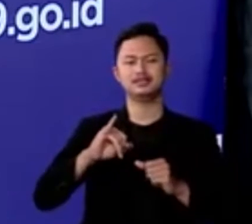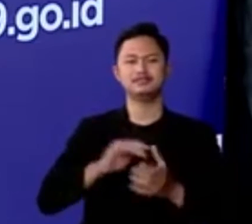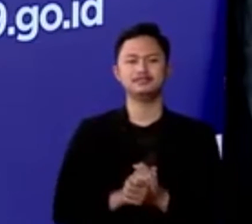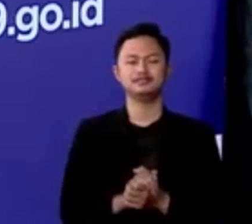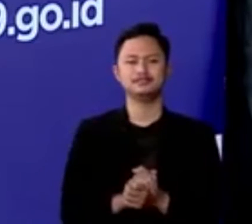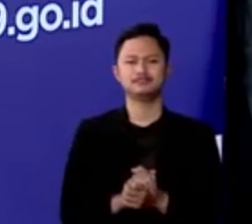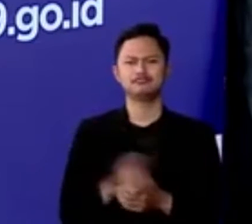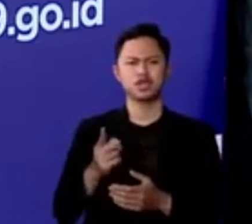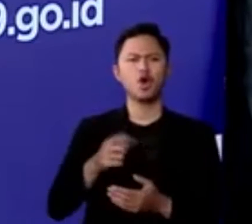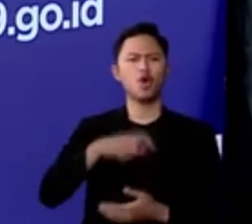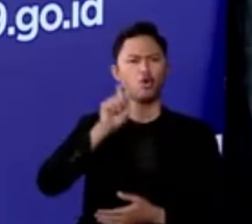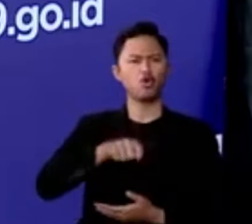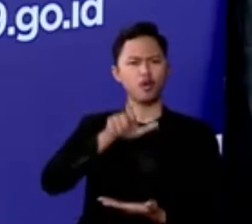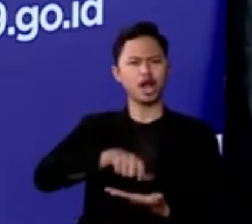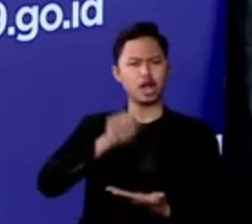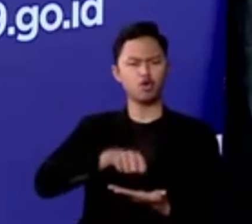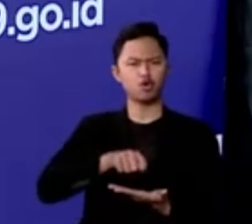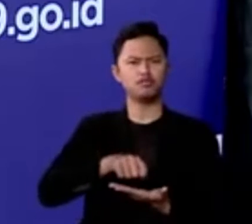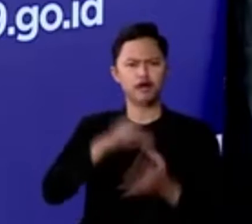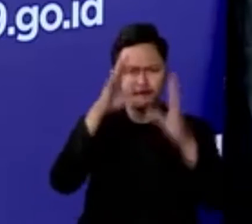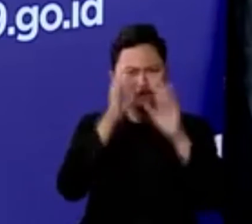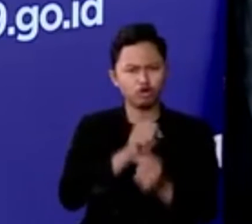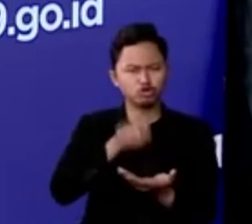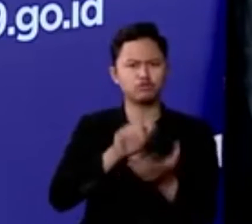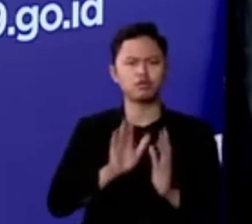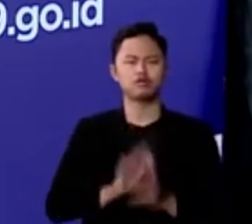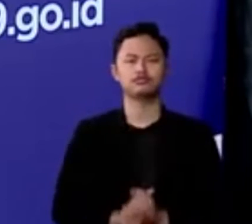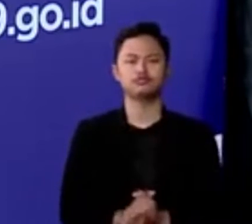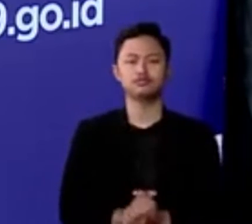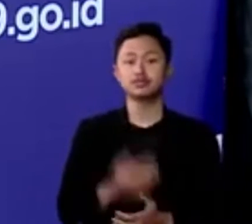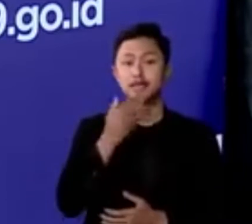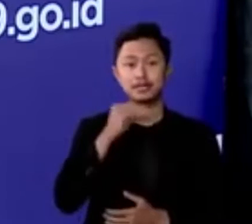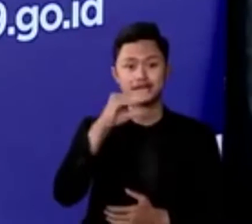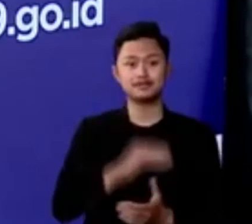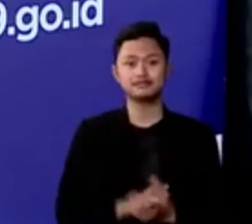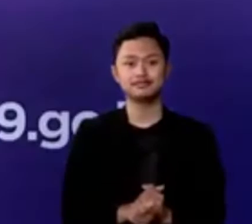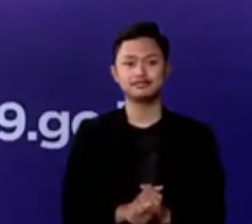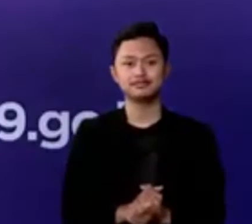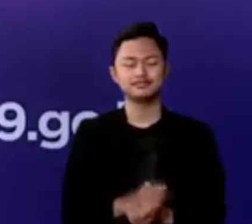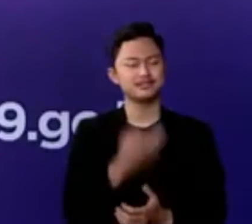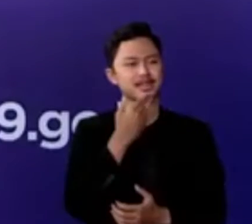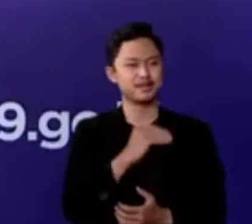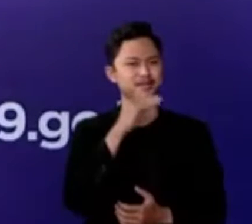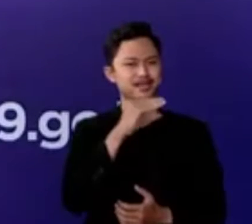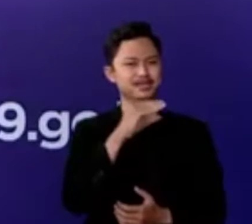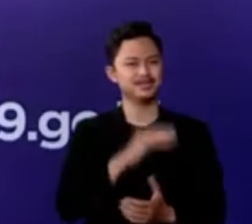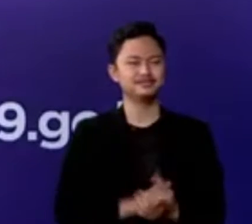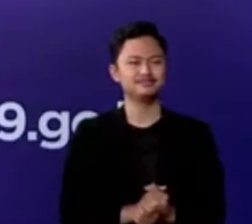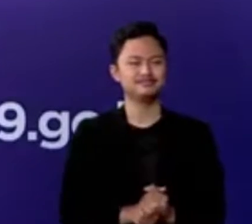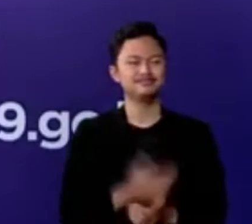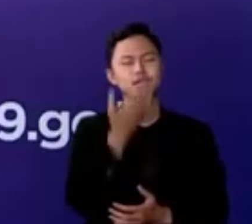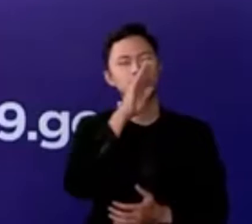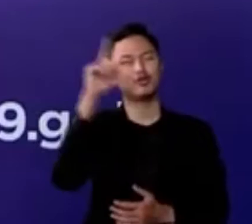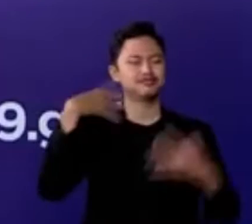MH dan juga lawyer dan juga selaku praktisi pemerhati hukum Halo selamat pagi matahari pagi sehat hemat saya